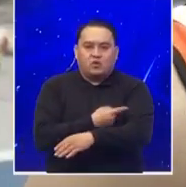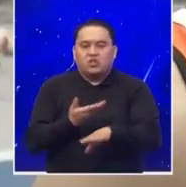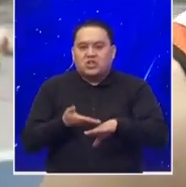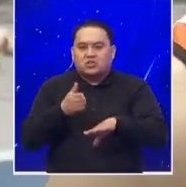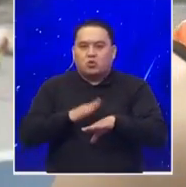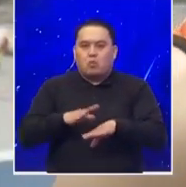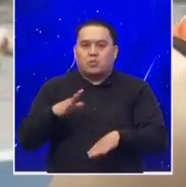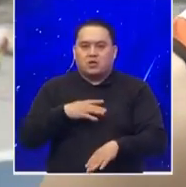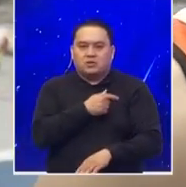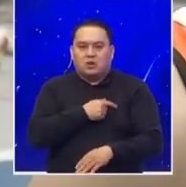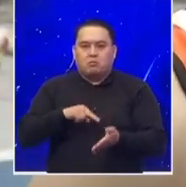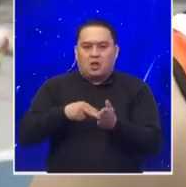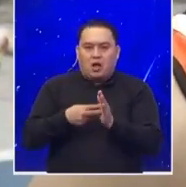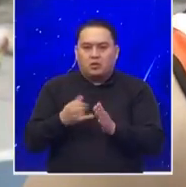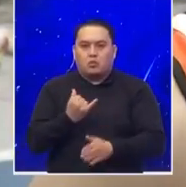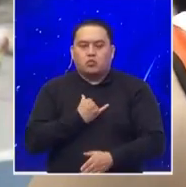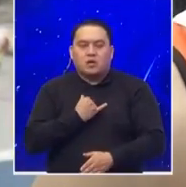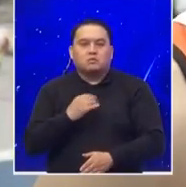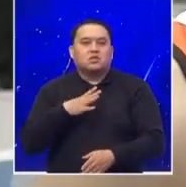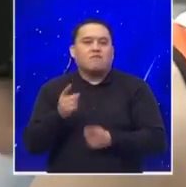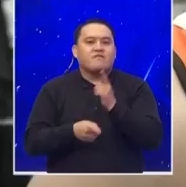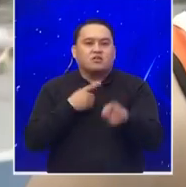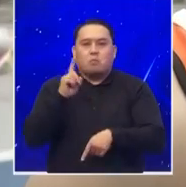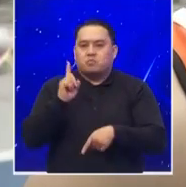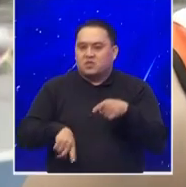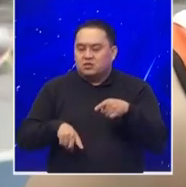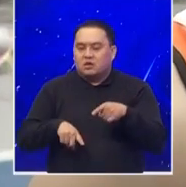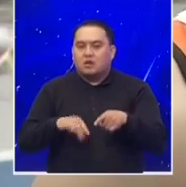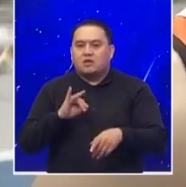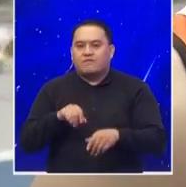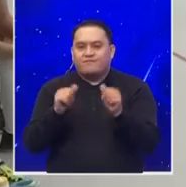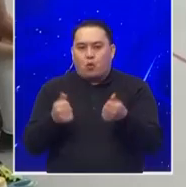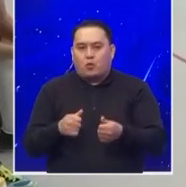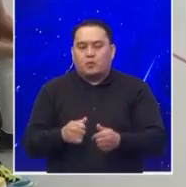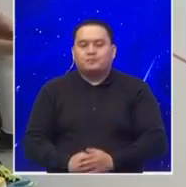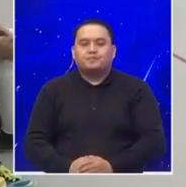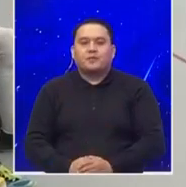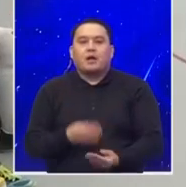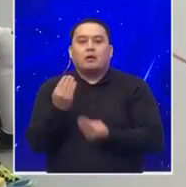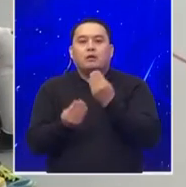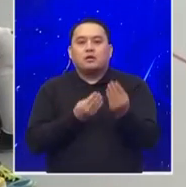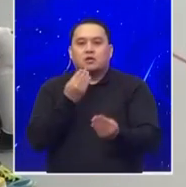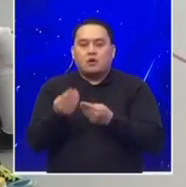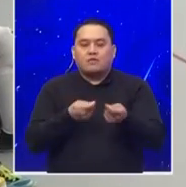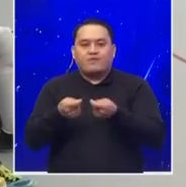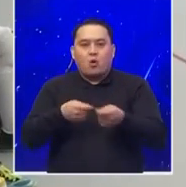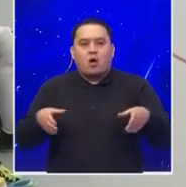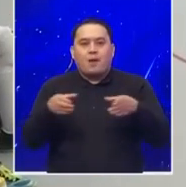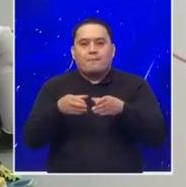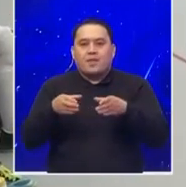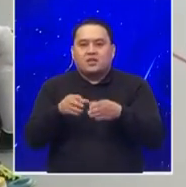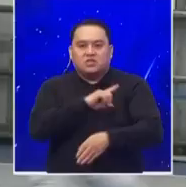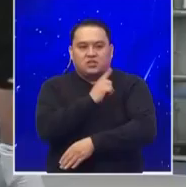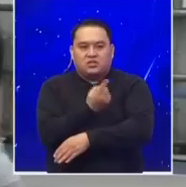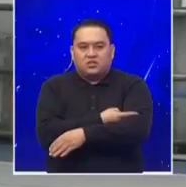тяжело, но тренер составил план, чтобы мы восстанавливались, но в то же время набирали форму. Игра прошла под диктовку команды ЖТСУ.